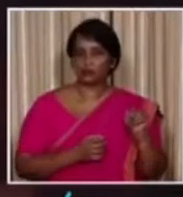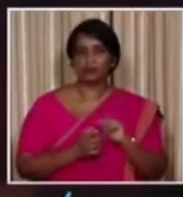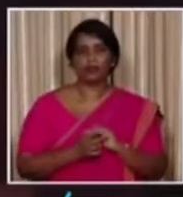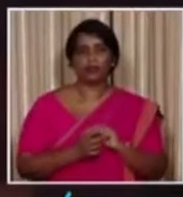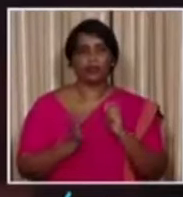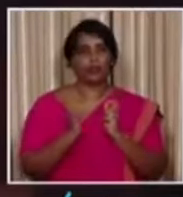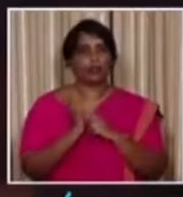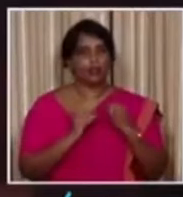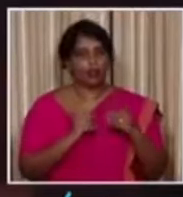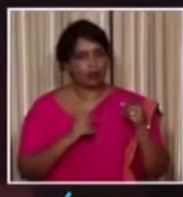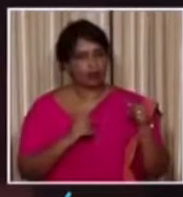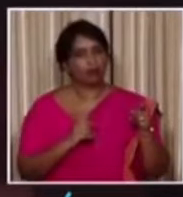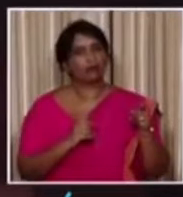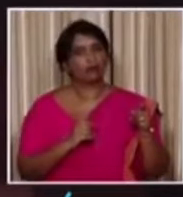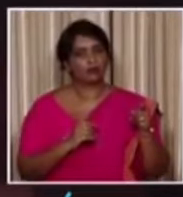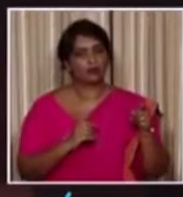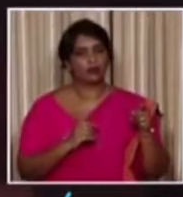ශුද්‍ර මූල්‍ය